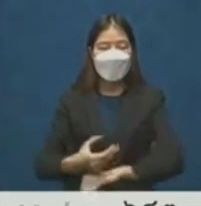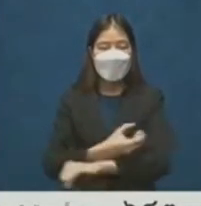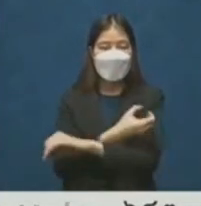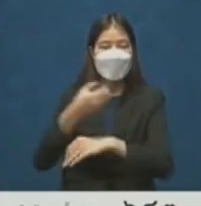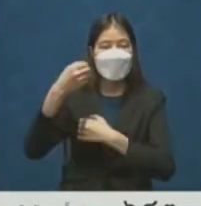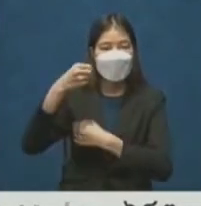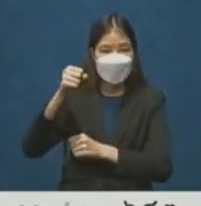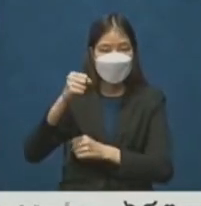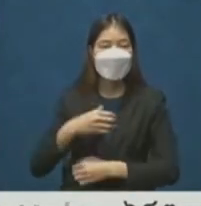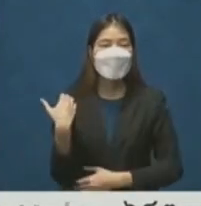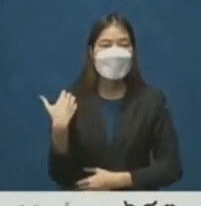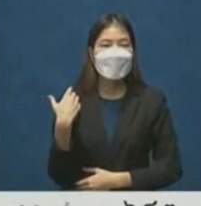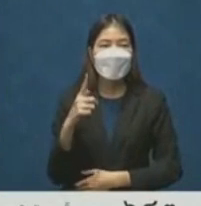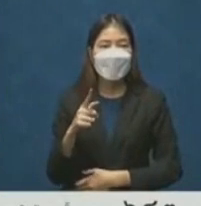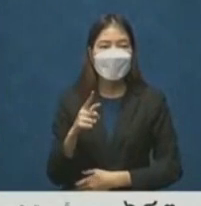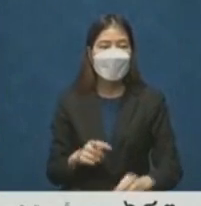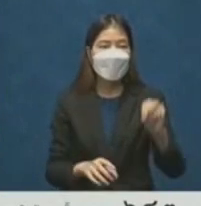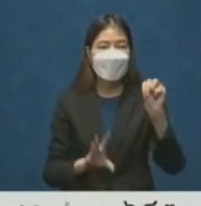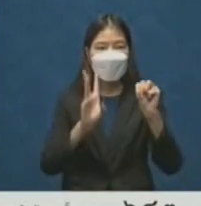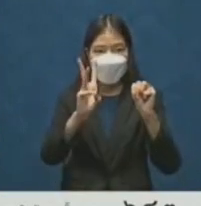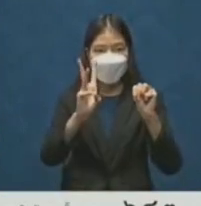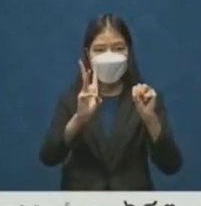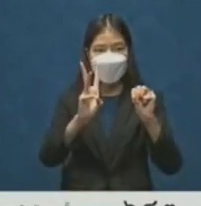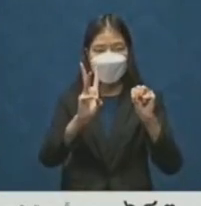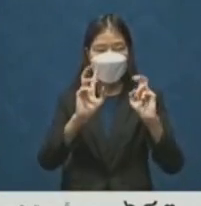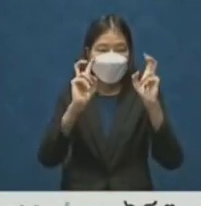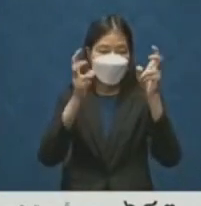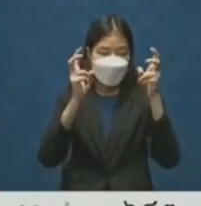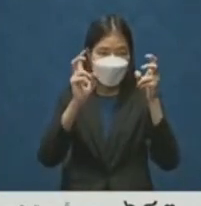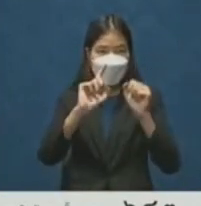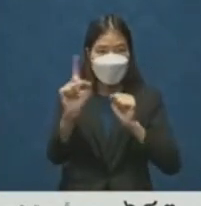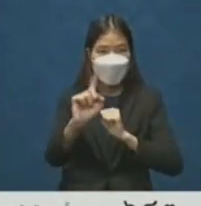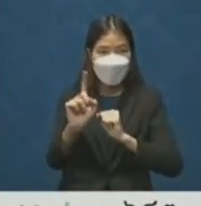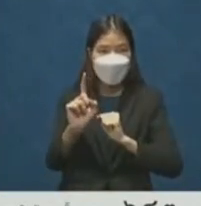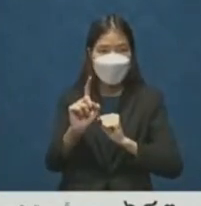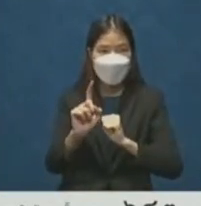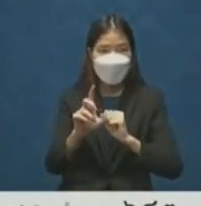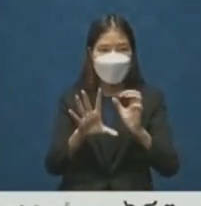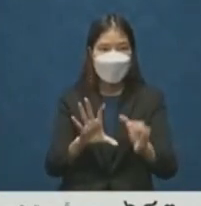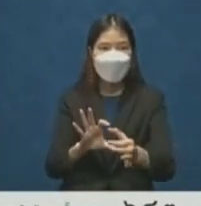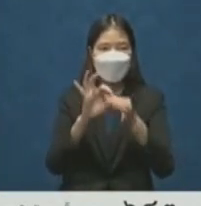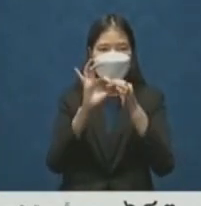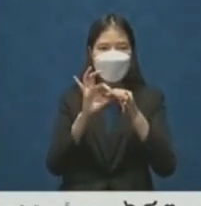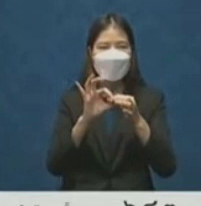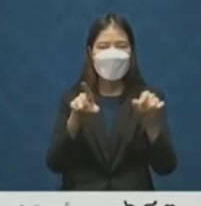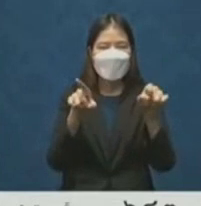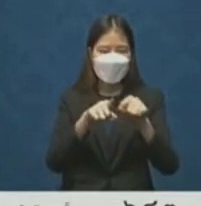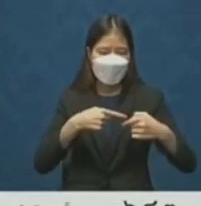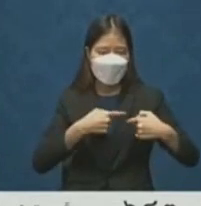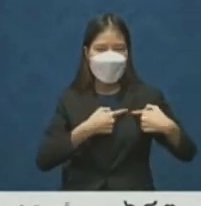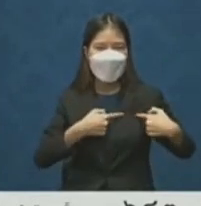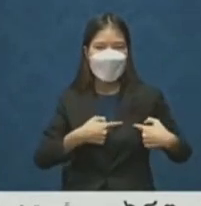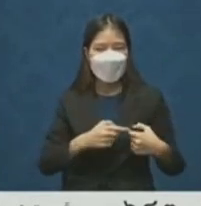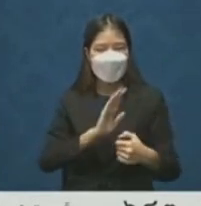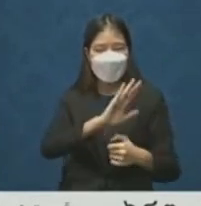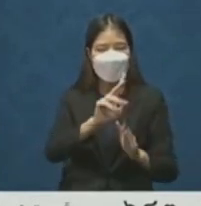ปัตย์ในฐานะสมาชิกรัฐสภาในส่วนมาตรา6ซึ่งเป็นเรื่องของพูดง่ายๆก็คือเป็นเ